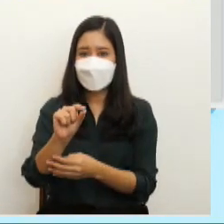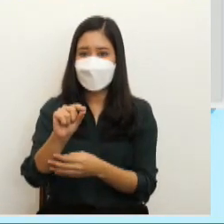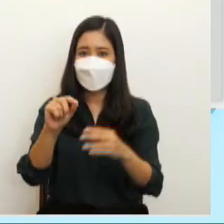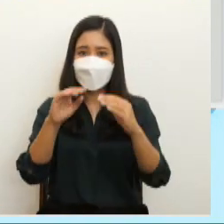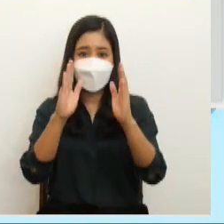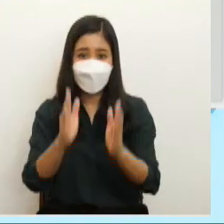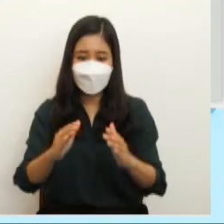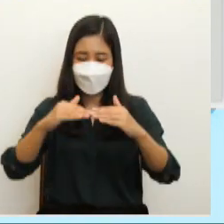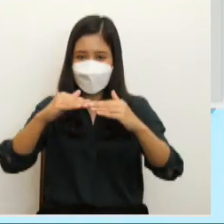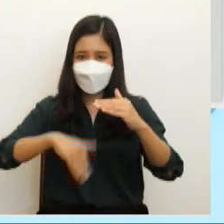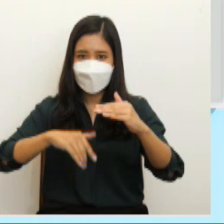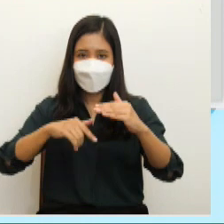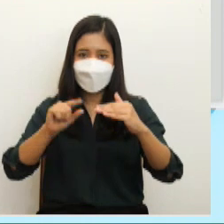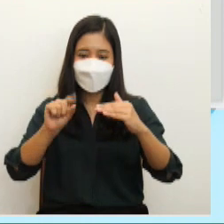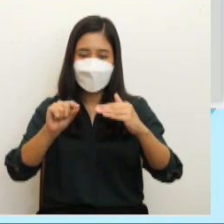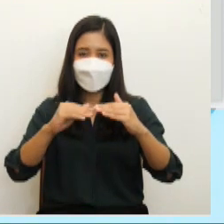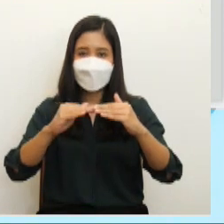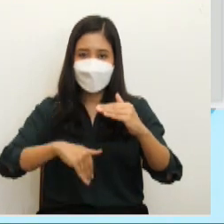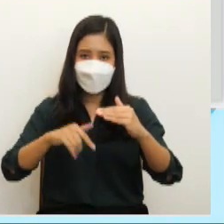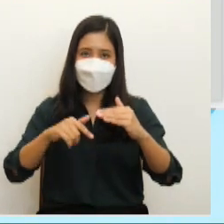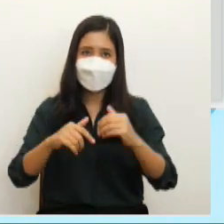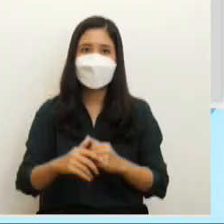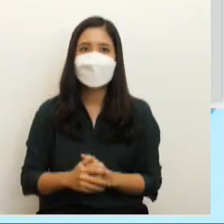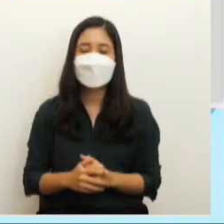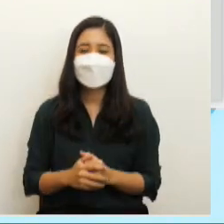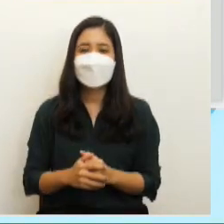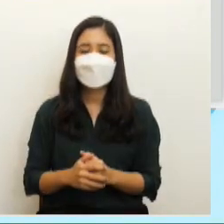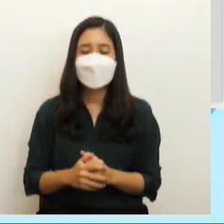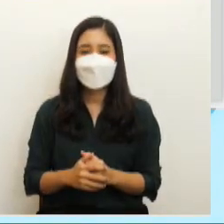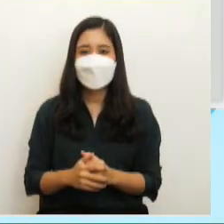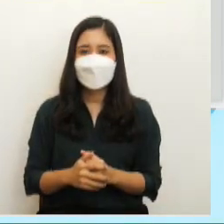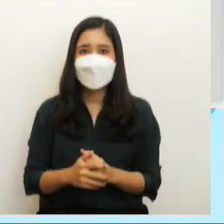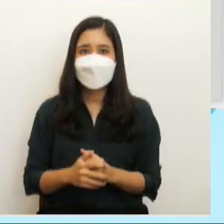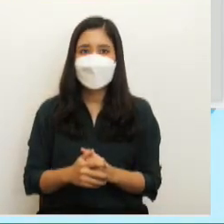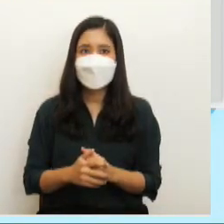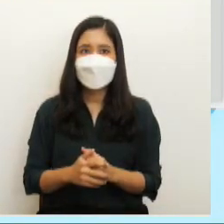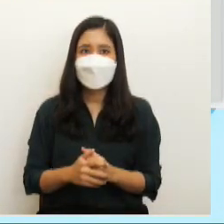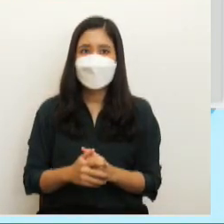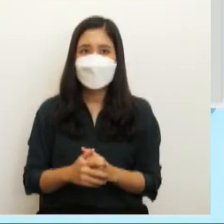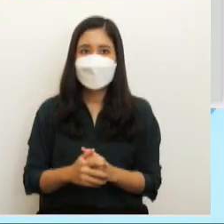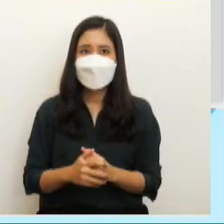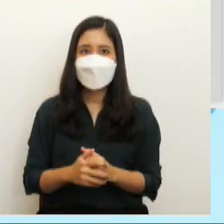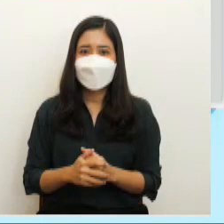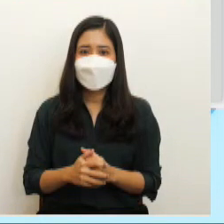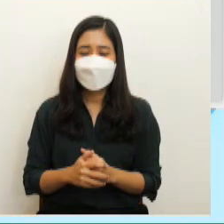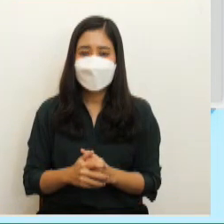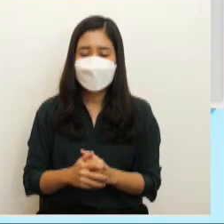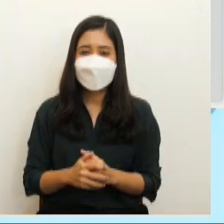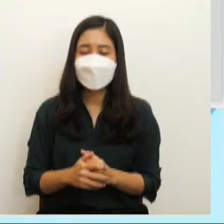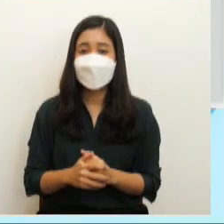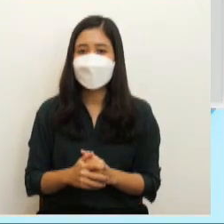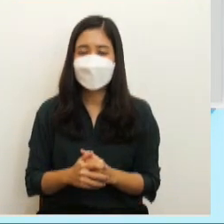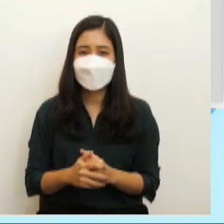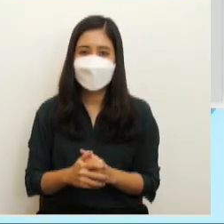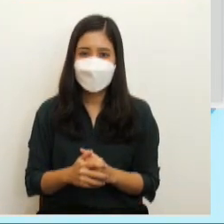เดียวกันเนี่ยก็จะต้องกระจายกันไปนะครับต้องไม่เกิน20คนครับสิ่งที่ท